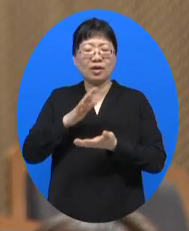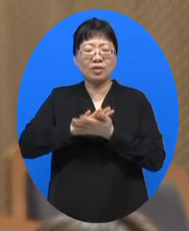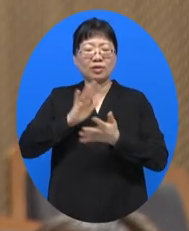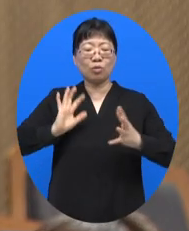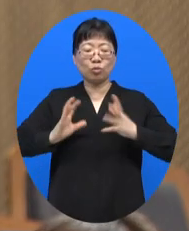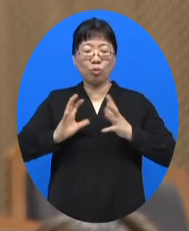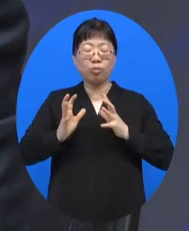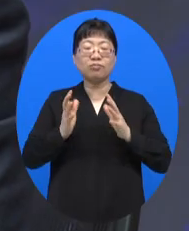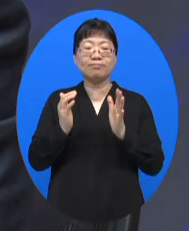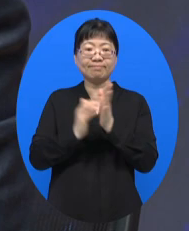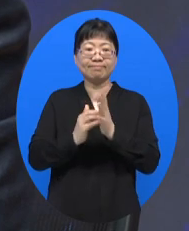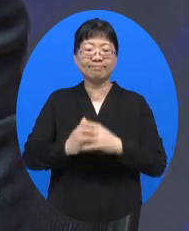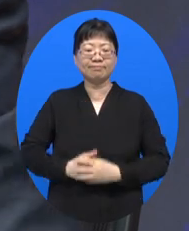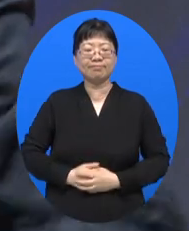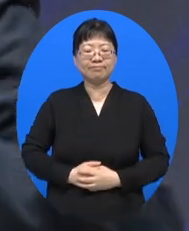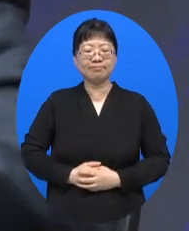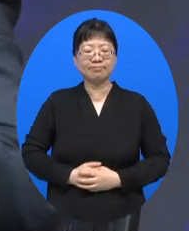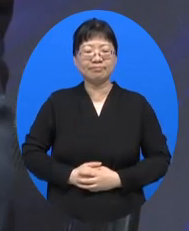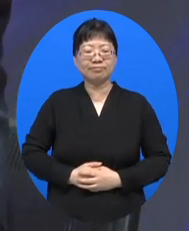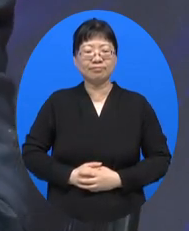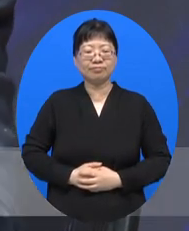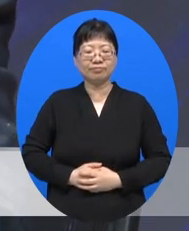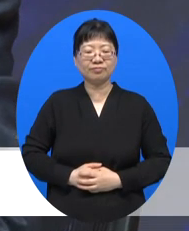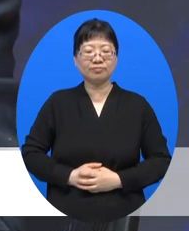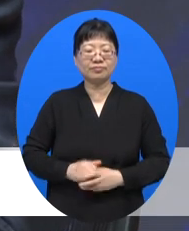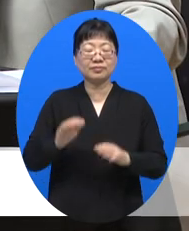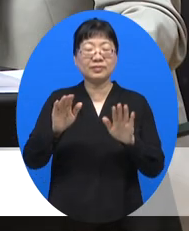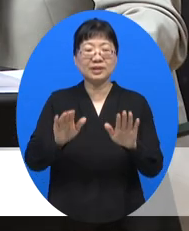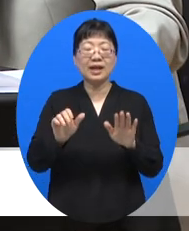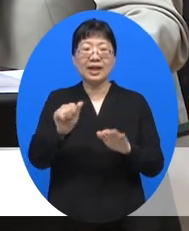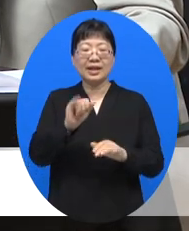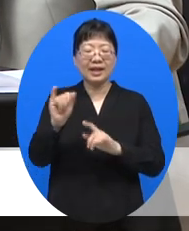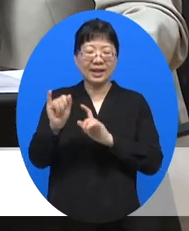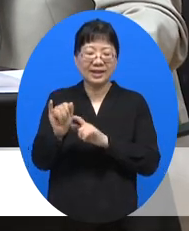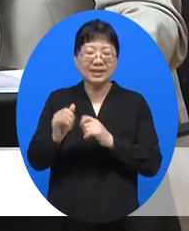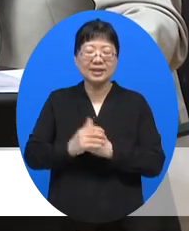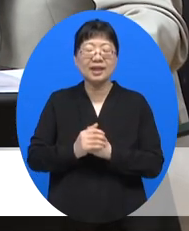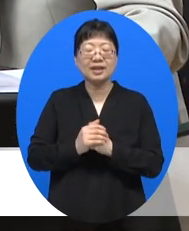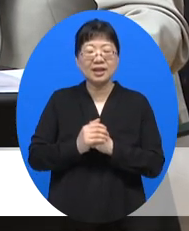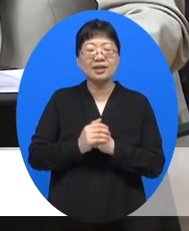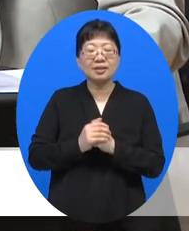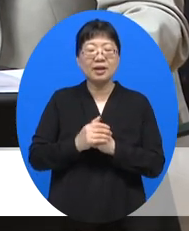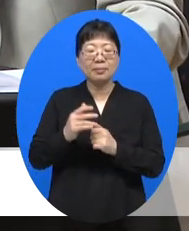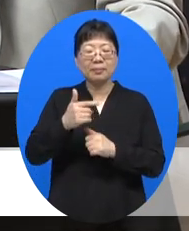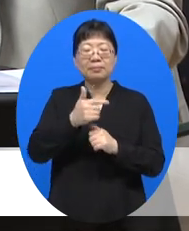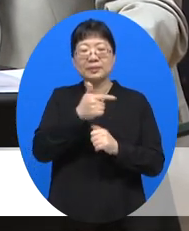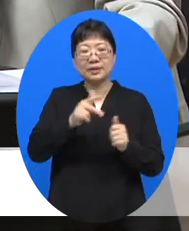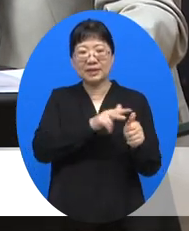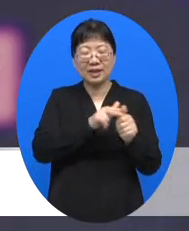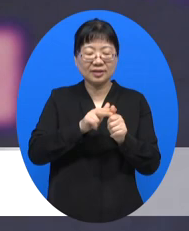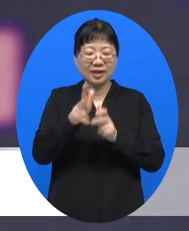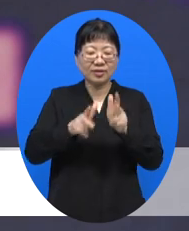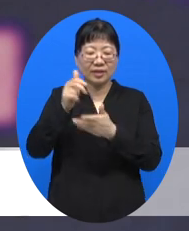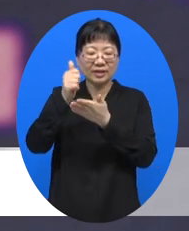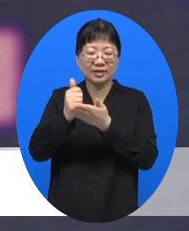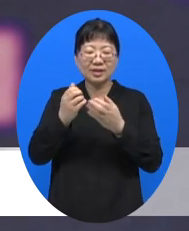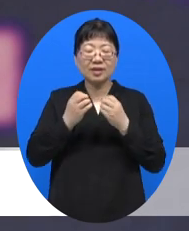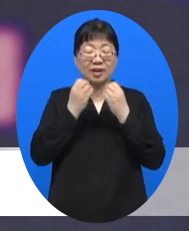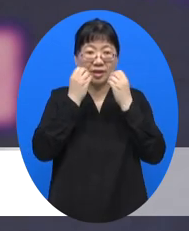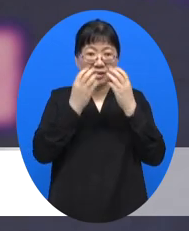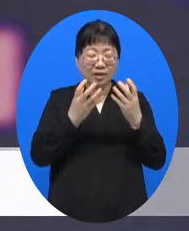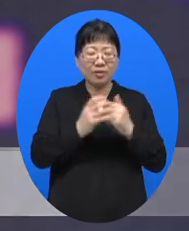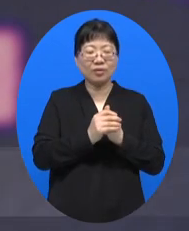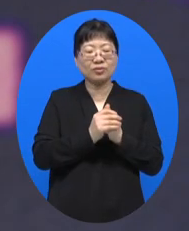적용해 나갈지 열띤 토론이 펼쳐졌습니다. 이수재 AI 빅데이터 산업과장은 새로운 변화가 있을 때